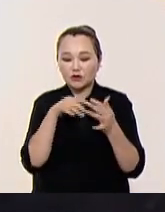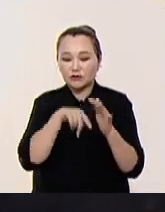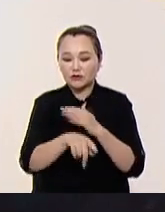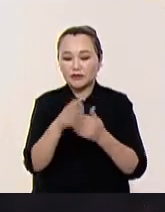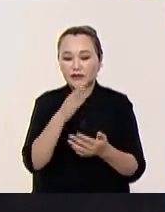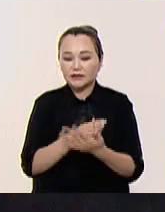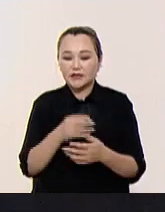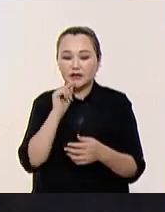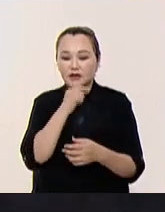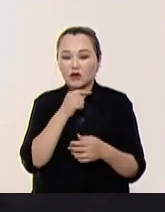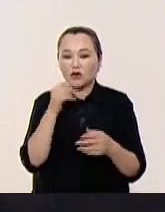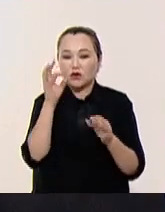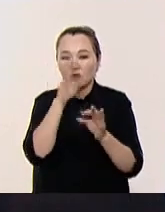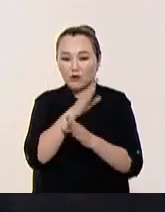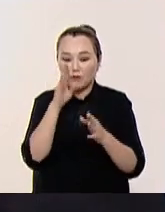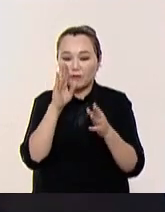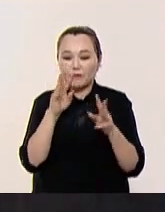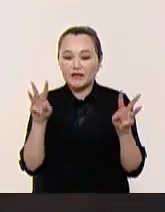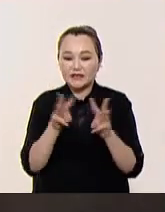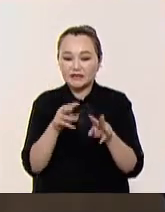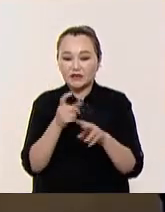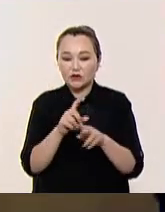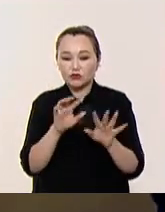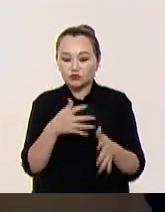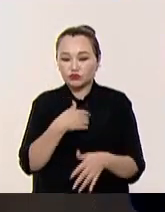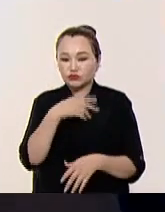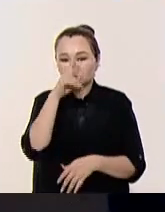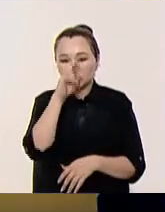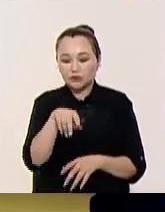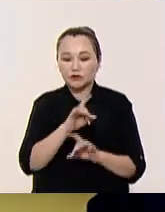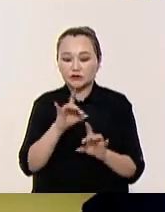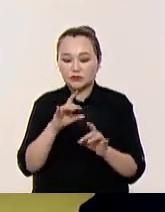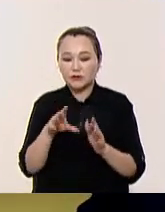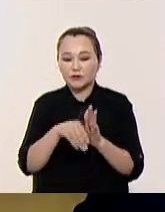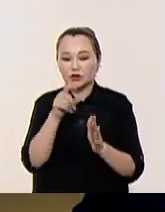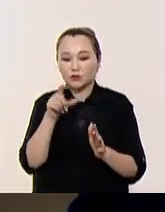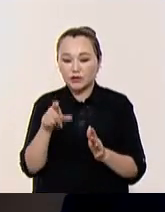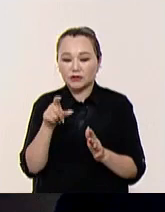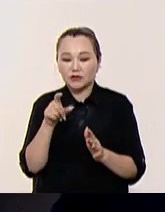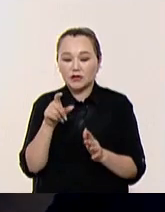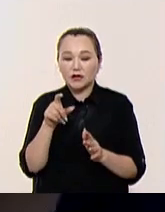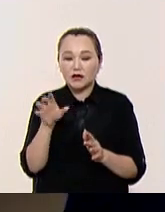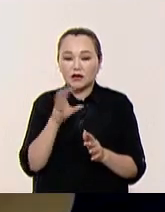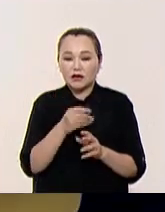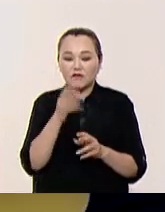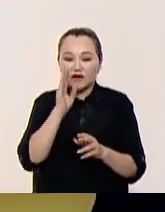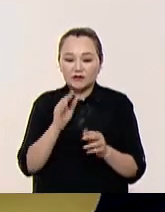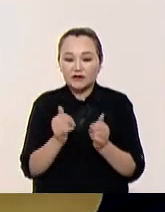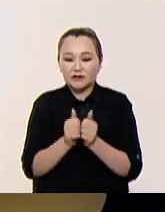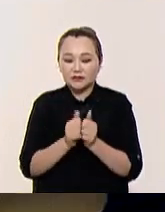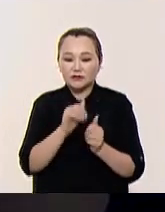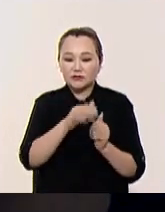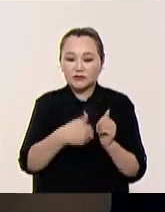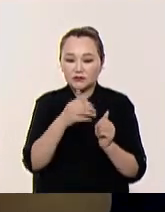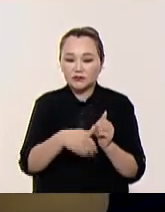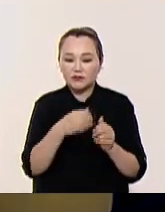экология министрі Серікқали Брекешев бұл жайттан хабарым жоқ дейді. Мәжіліс депутаттары болса, өзенге жақын жерден қазба